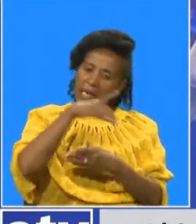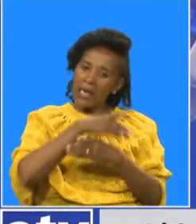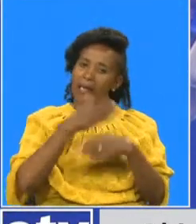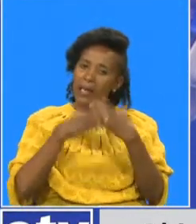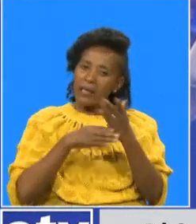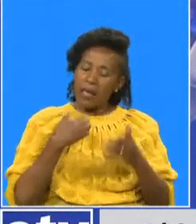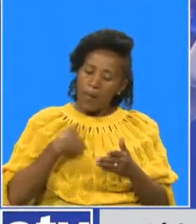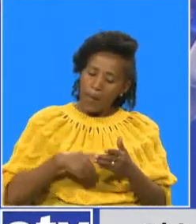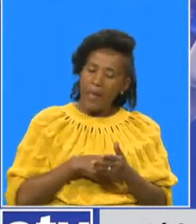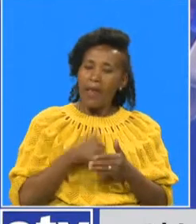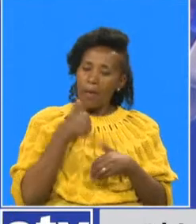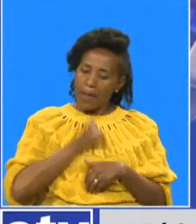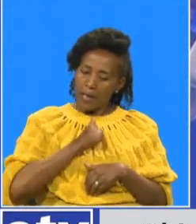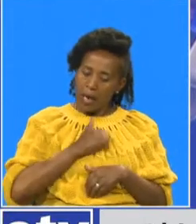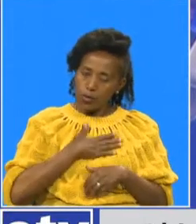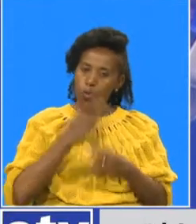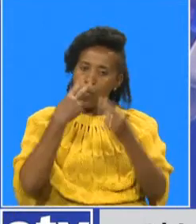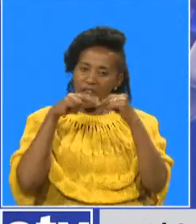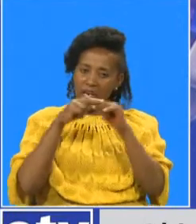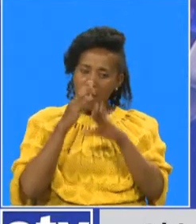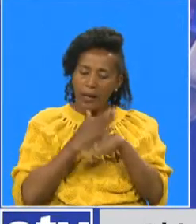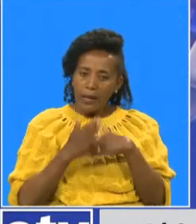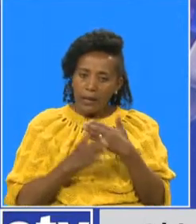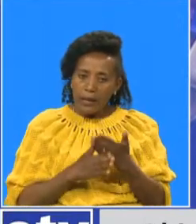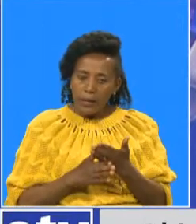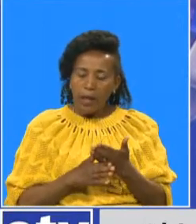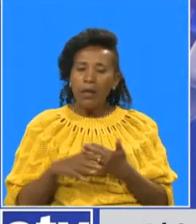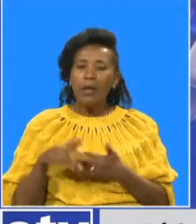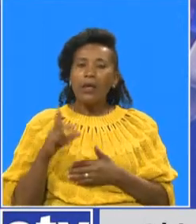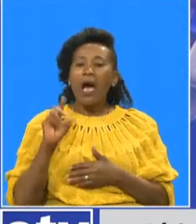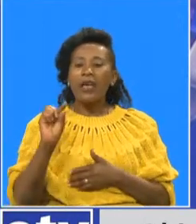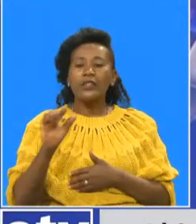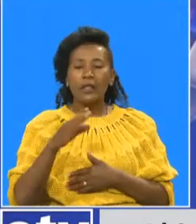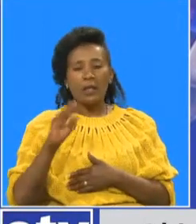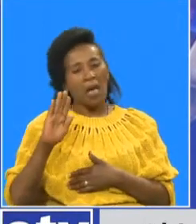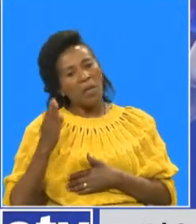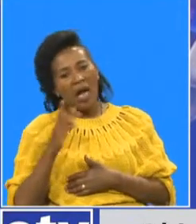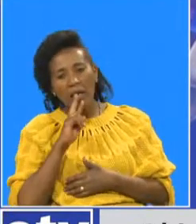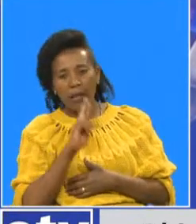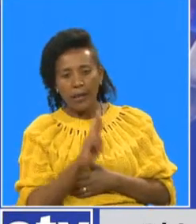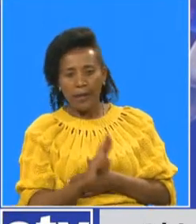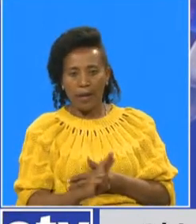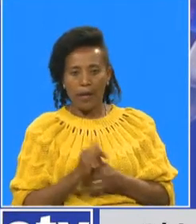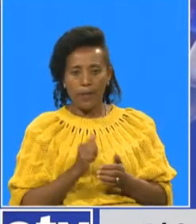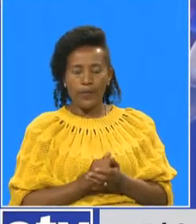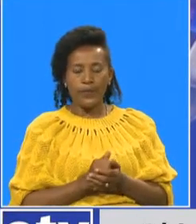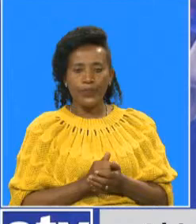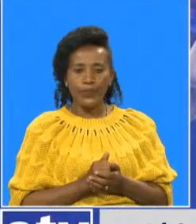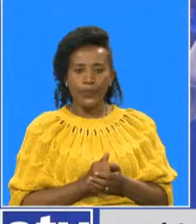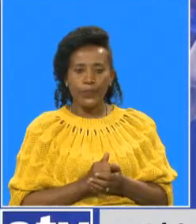አሉ። በእኛም ደራሱ በፌዴራል ደረጃ የአነስተኛና መካከለኛ